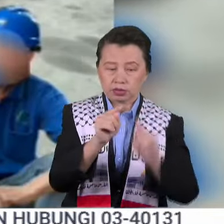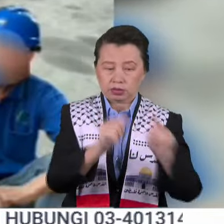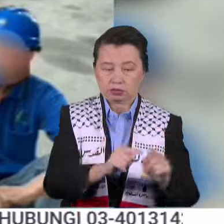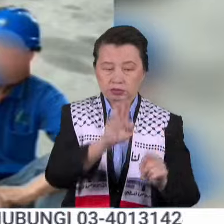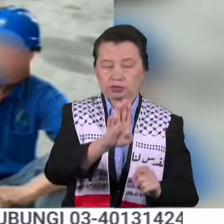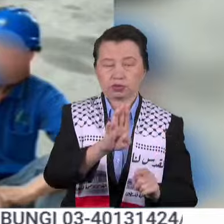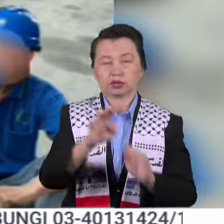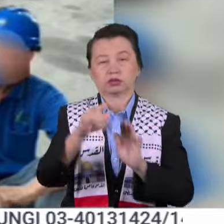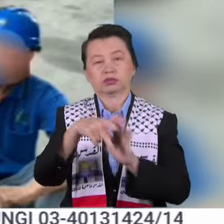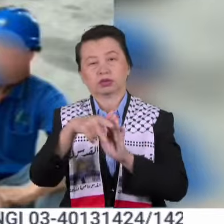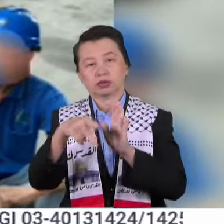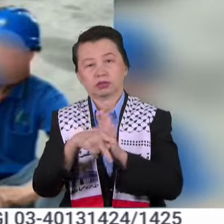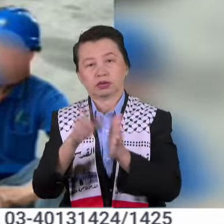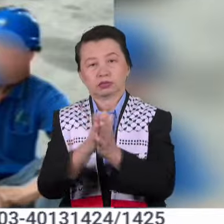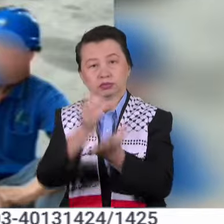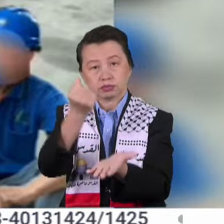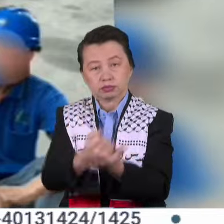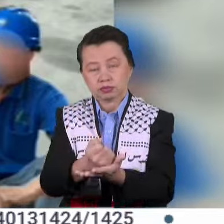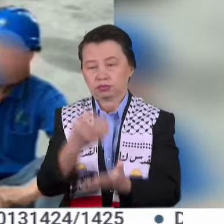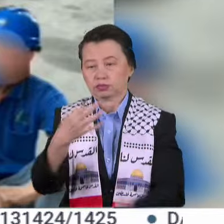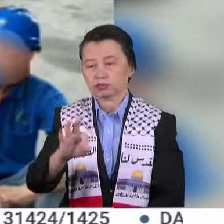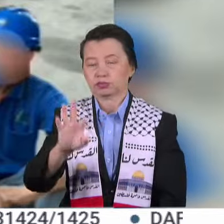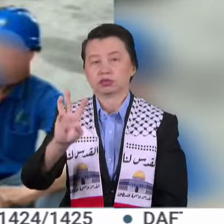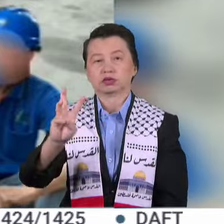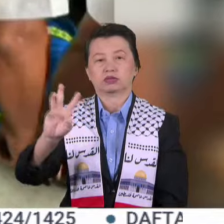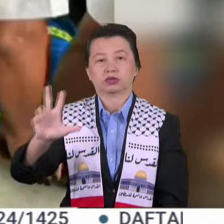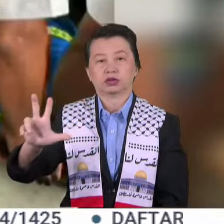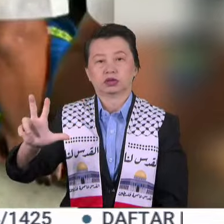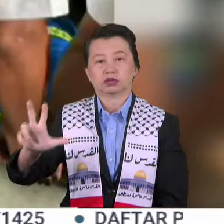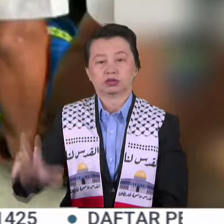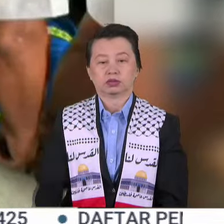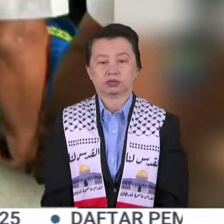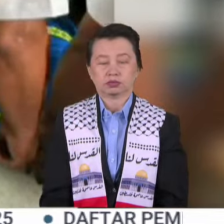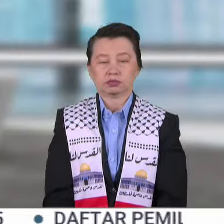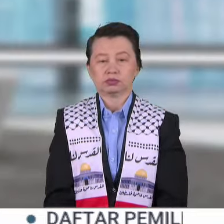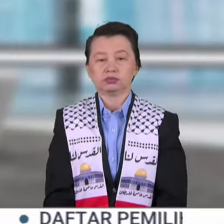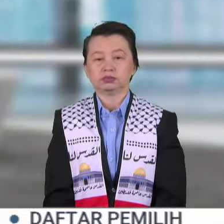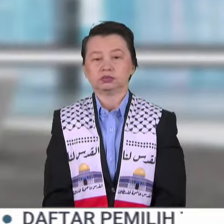kurungan B Peraturan-Peraturan Imigresen 1963.